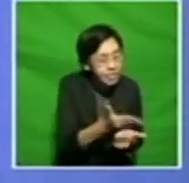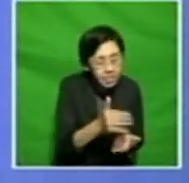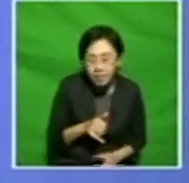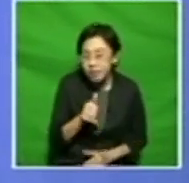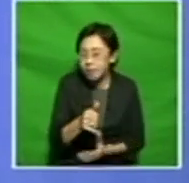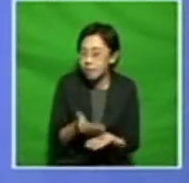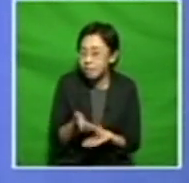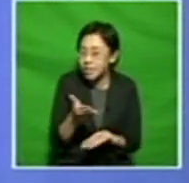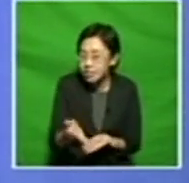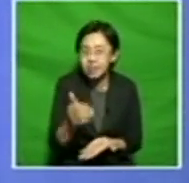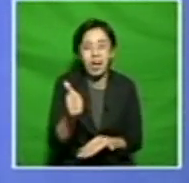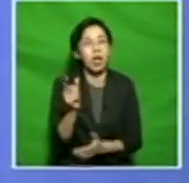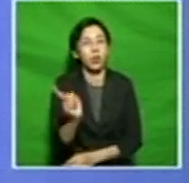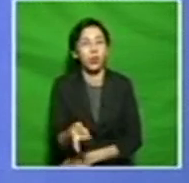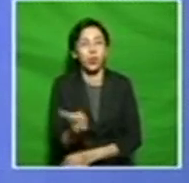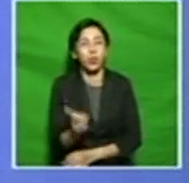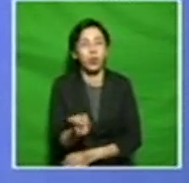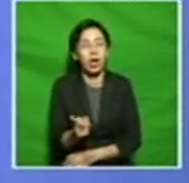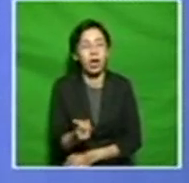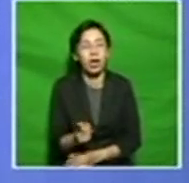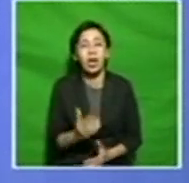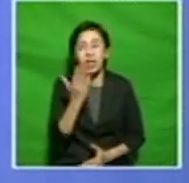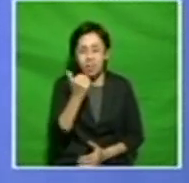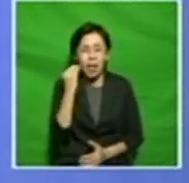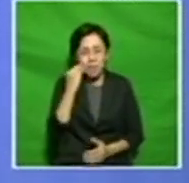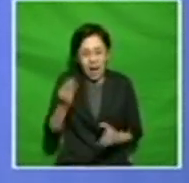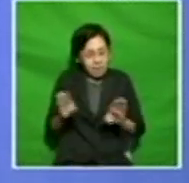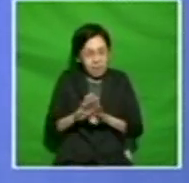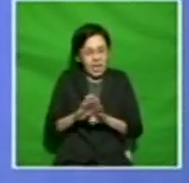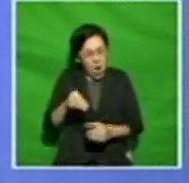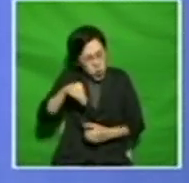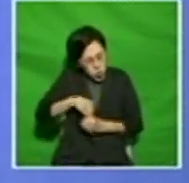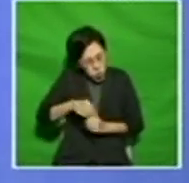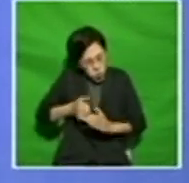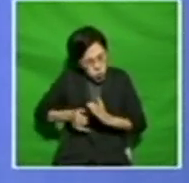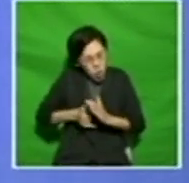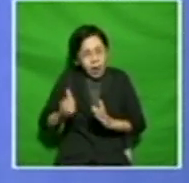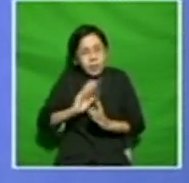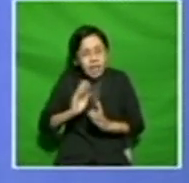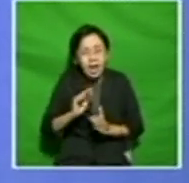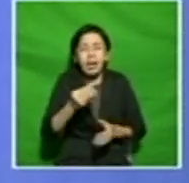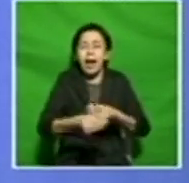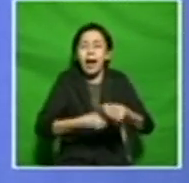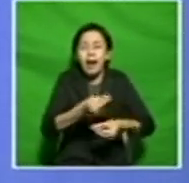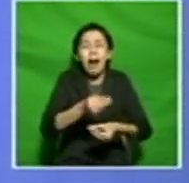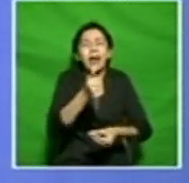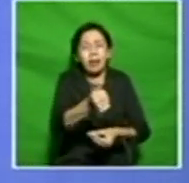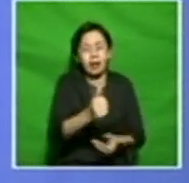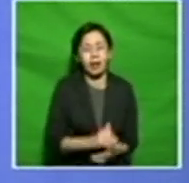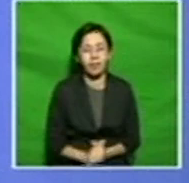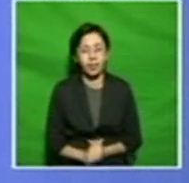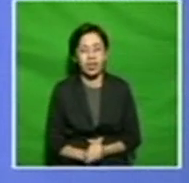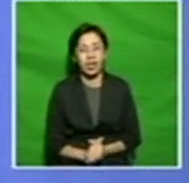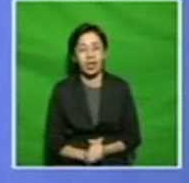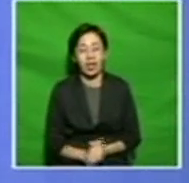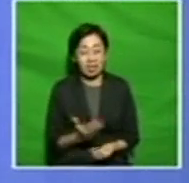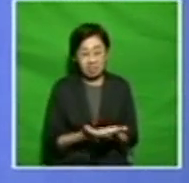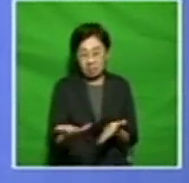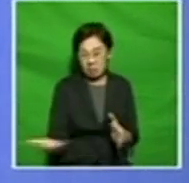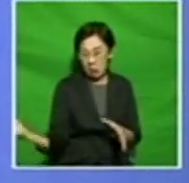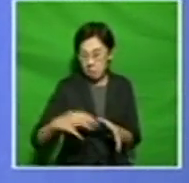ติเพราะเรายังไม่ได้ปิดบ้านแล้วก็ยังขายได้ตามปกติแต่ห้ามกักตุนสิน